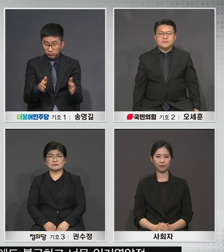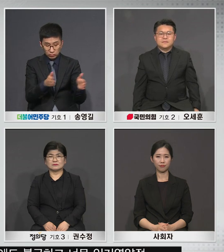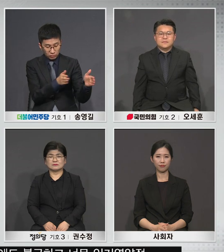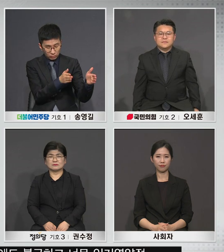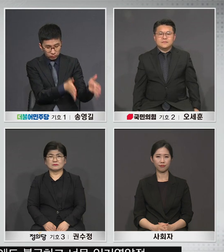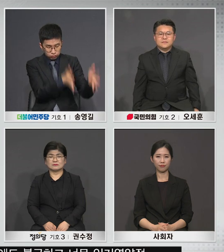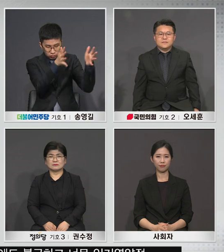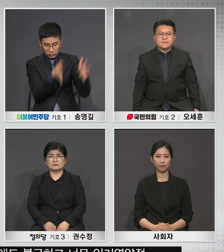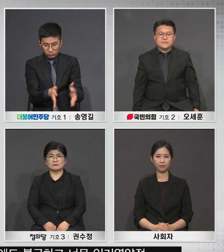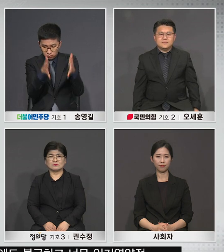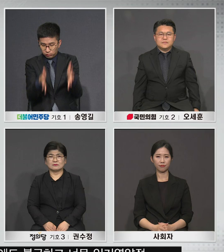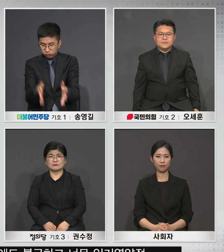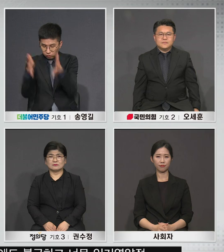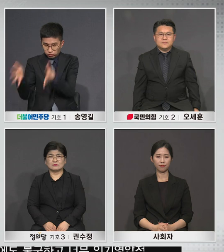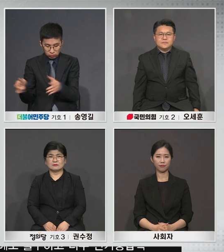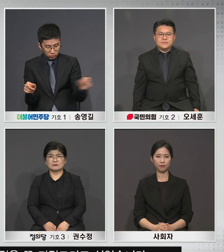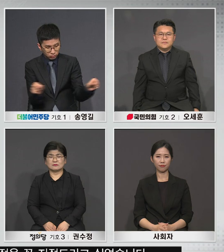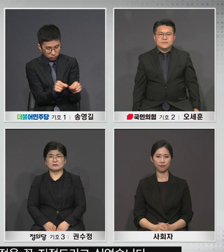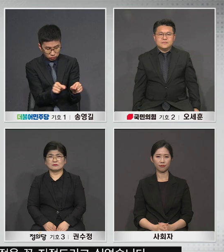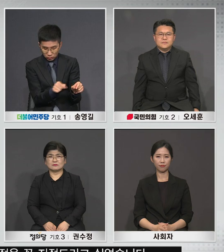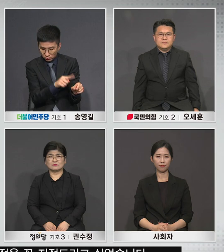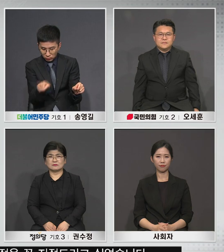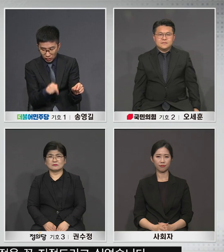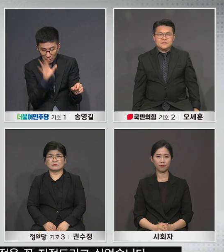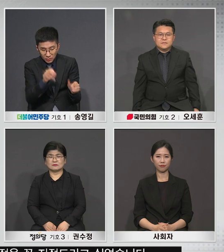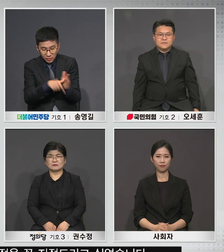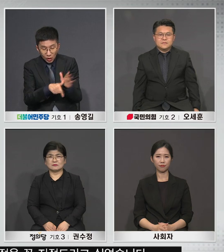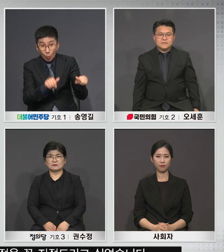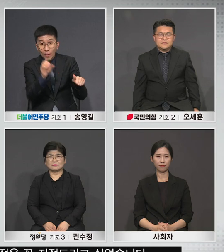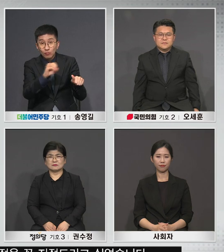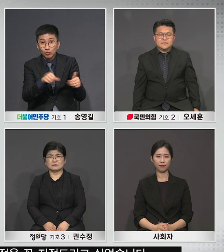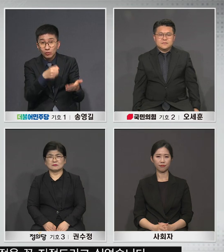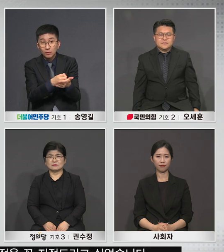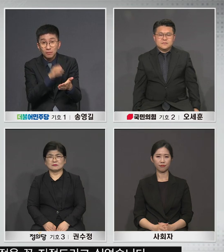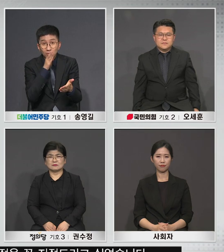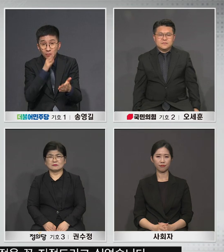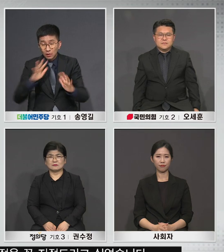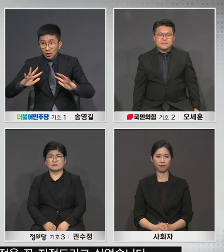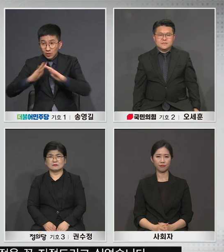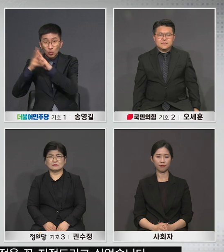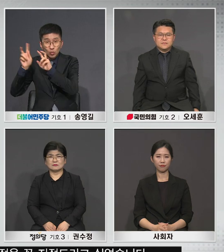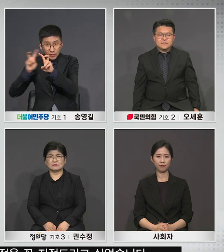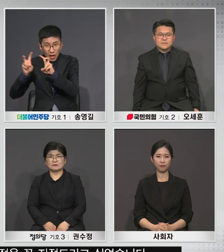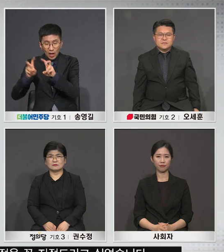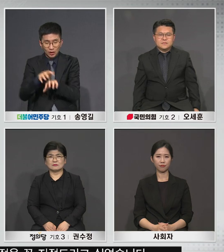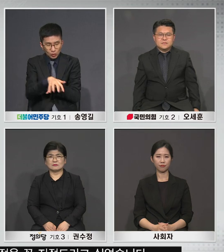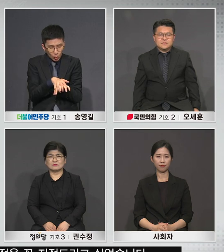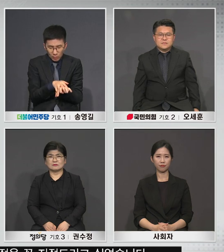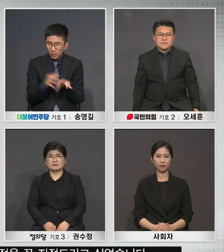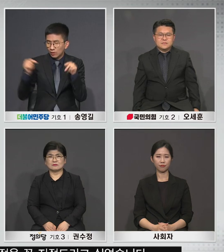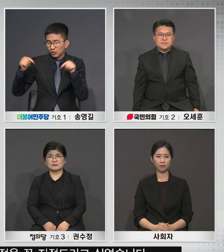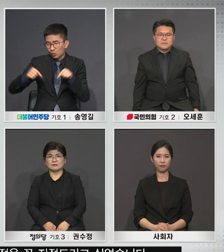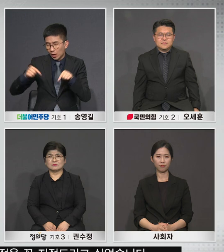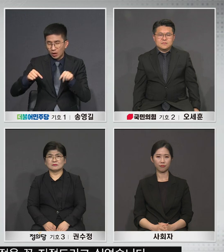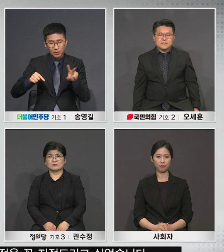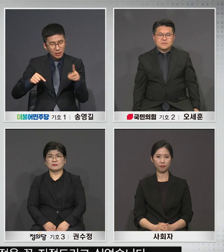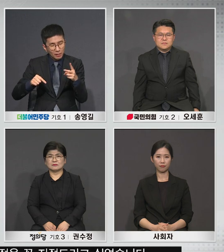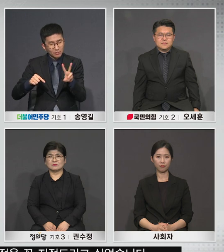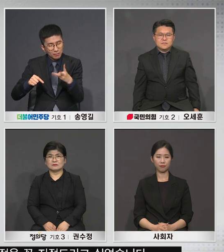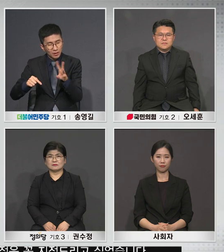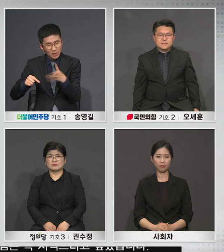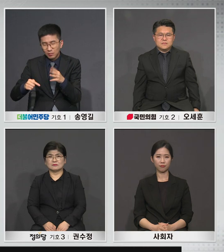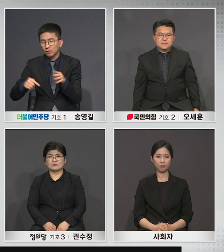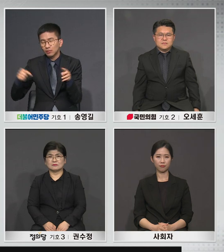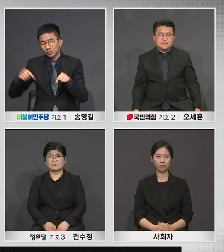안에서 시공사와 조합이 판단해서 500%까지 실링을 안 해서 결정하는 겁니다. 200으로 하든지 300으로 하든지 400으로 하든지 그 말씀을